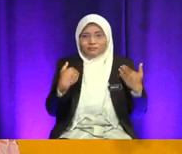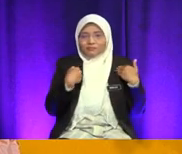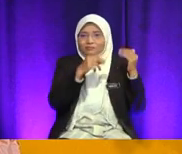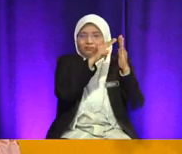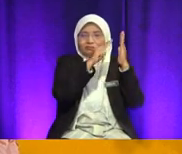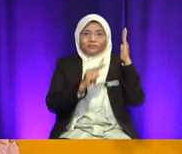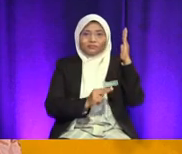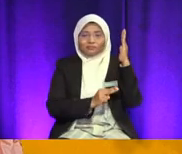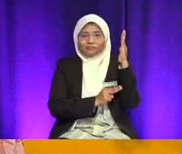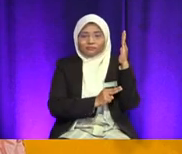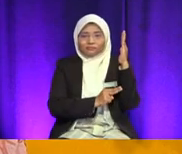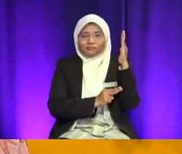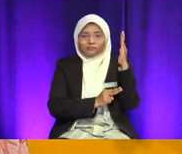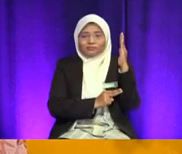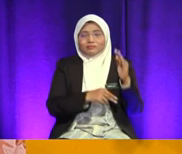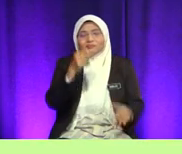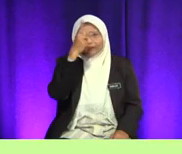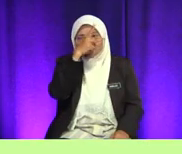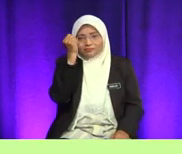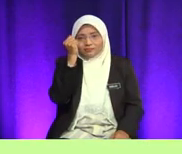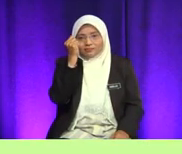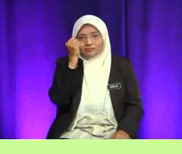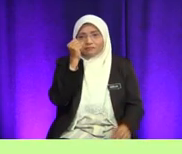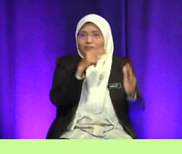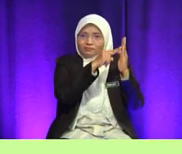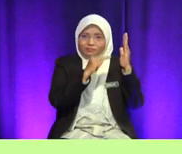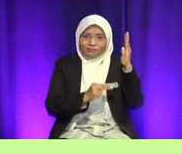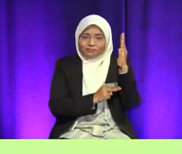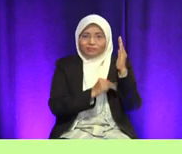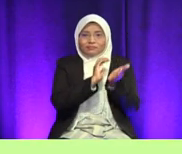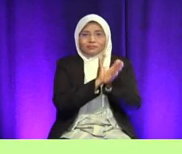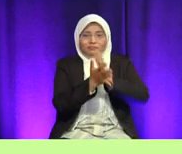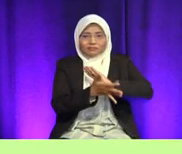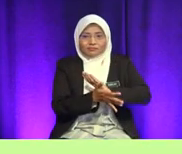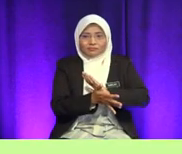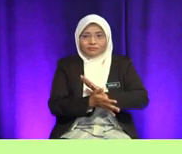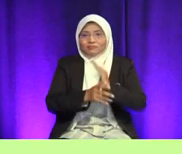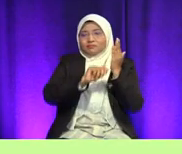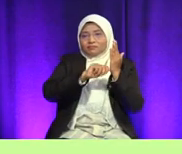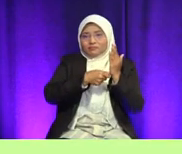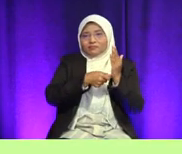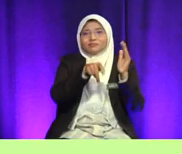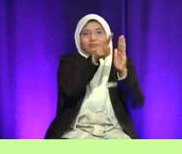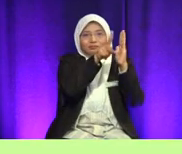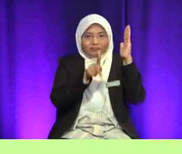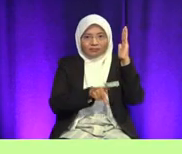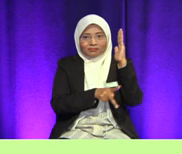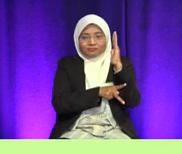undang-undang karena sistem perundangan menjadi asas kepada peraturan negara